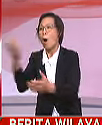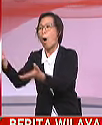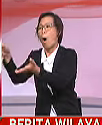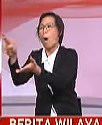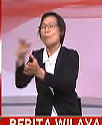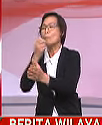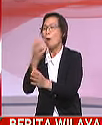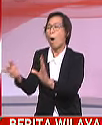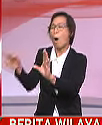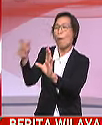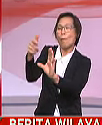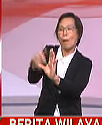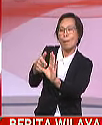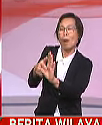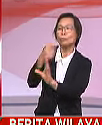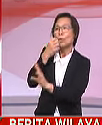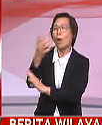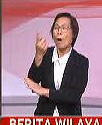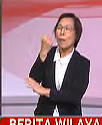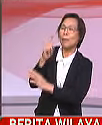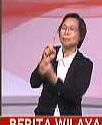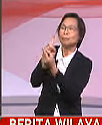dengannya baru-baru ini.